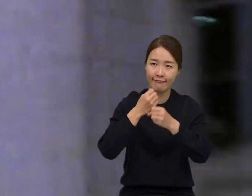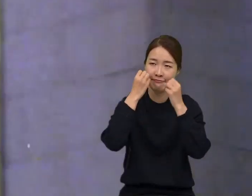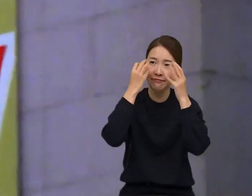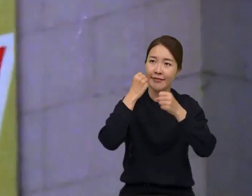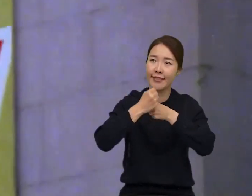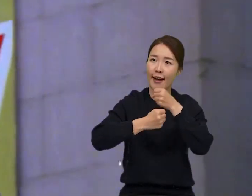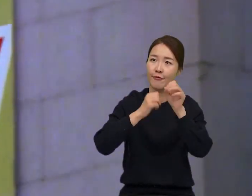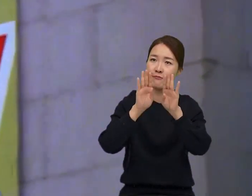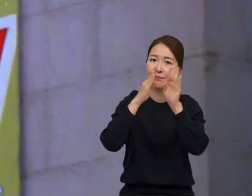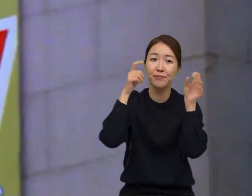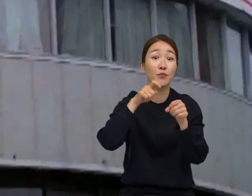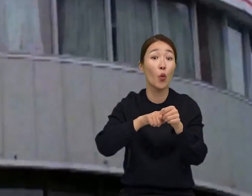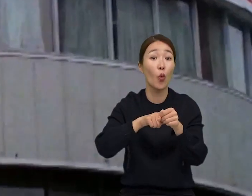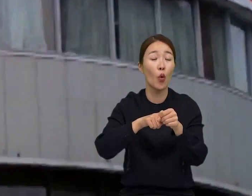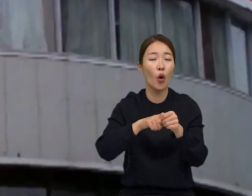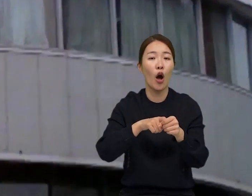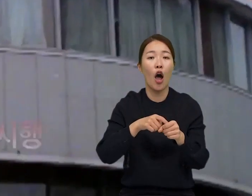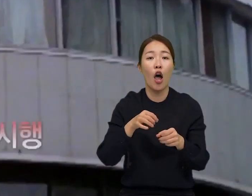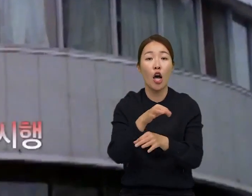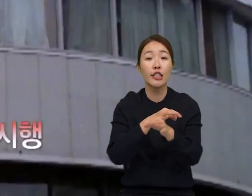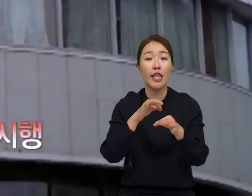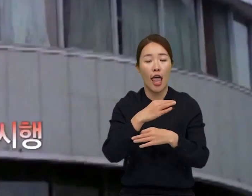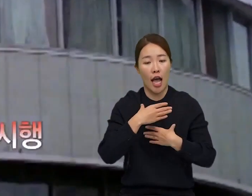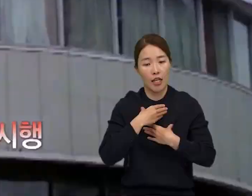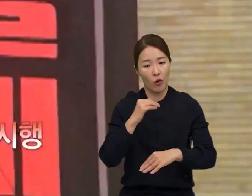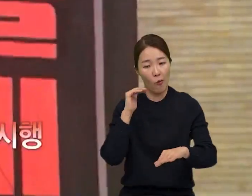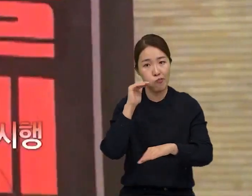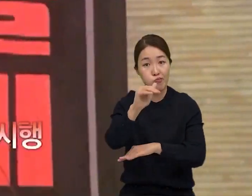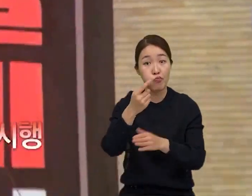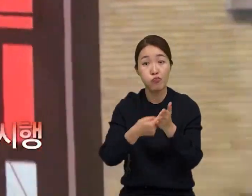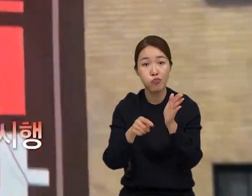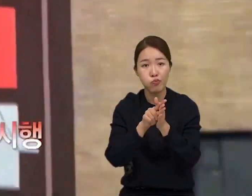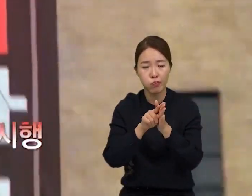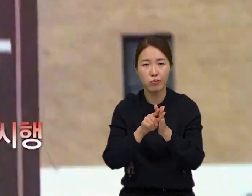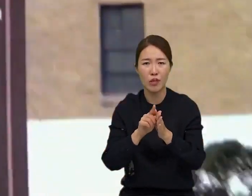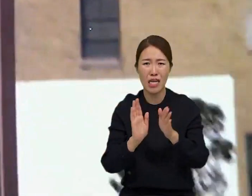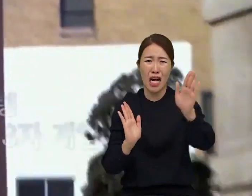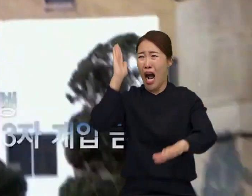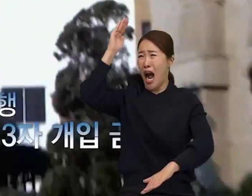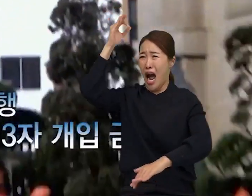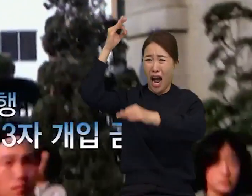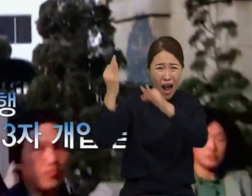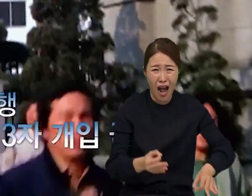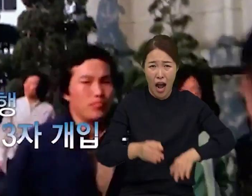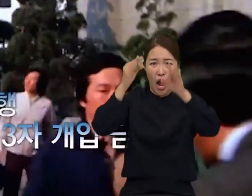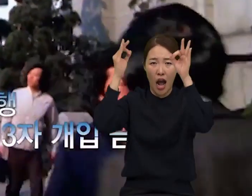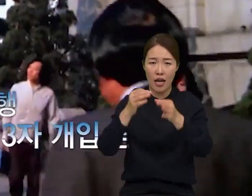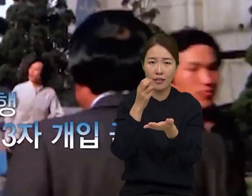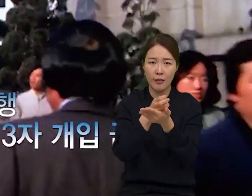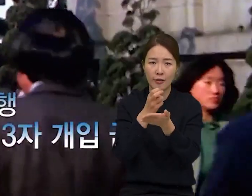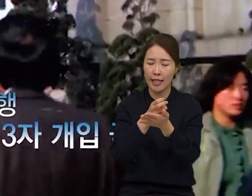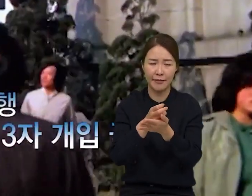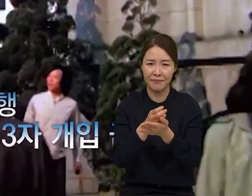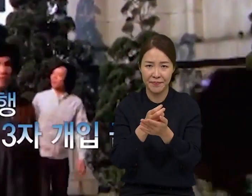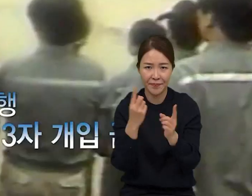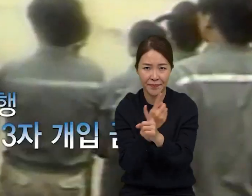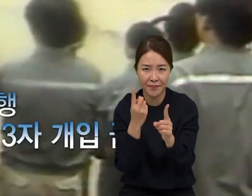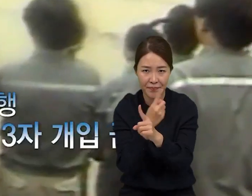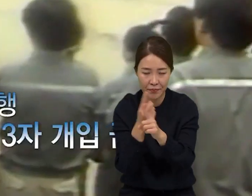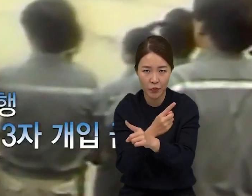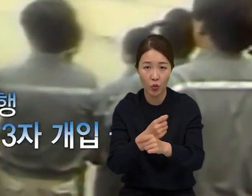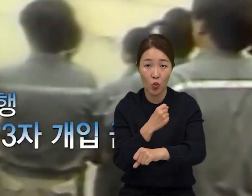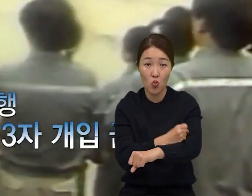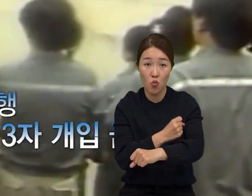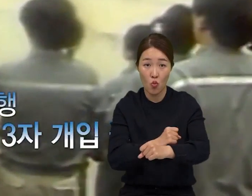한편 경제 안정화를 위하여 인플레 억제 정책이 시행되었고 노동운동 억압, 복수노조